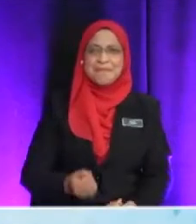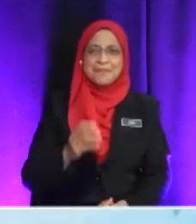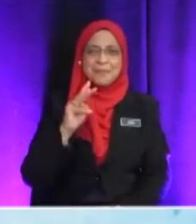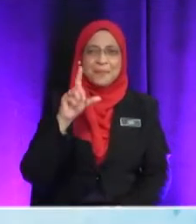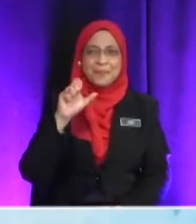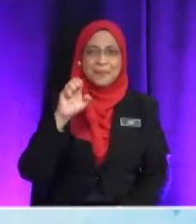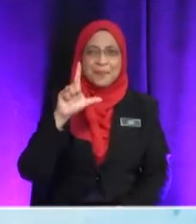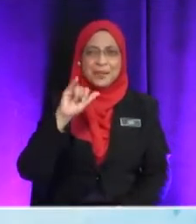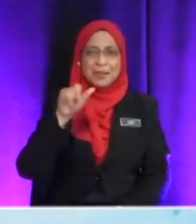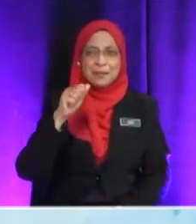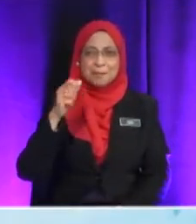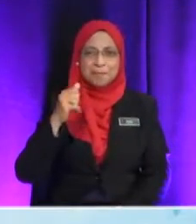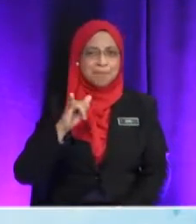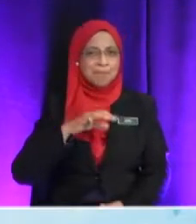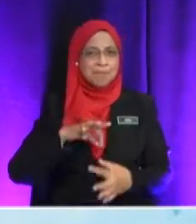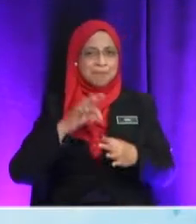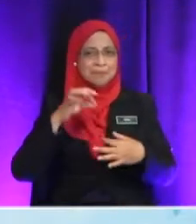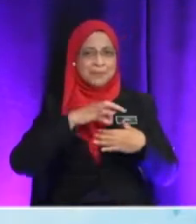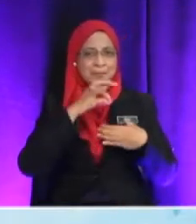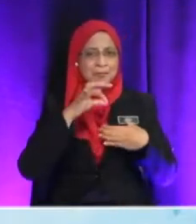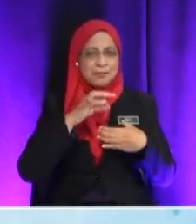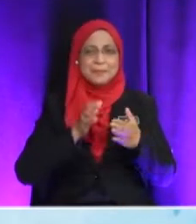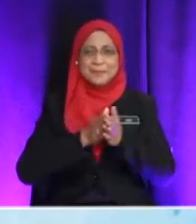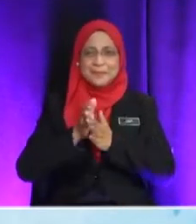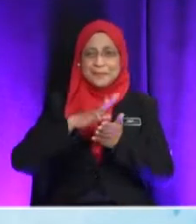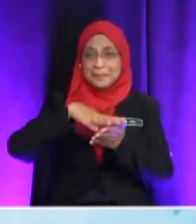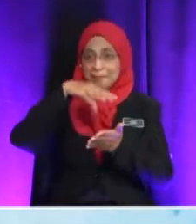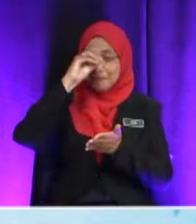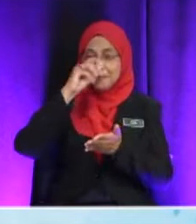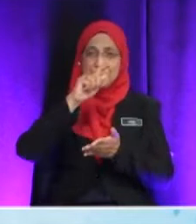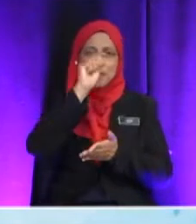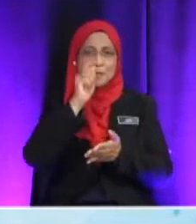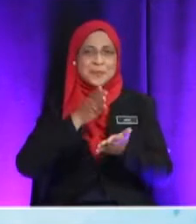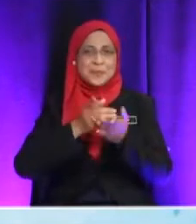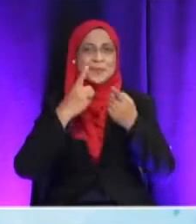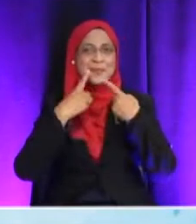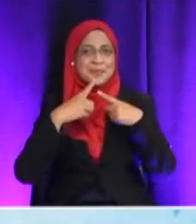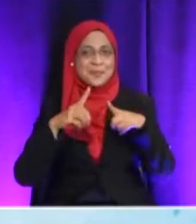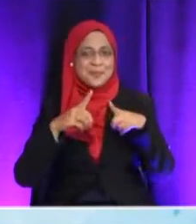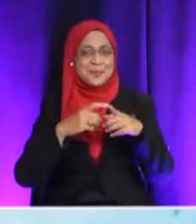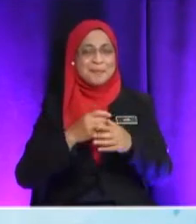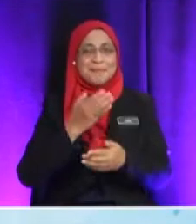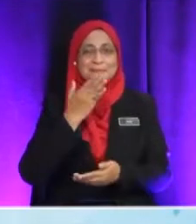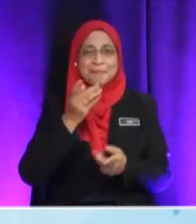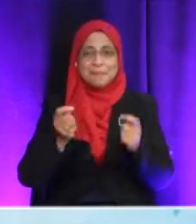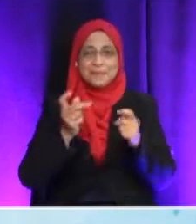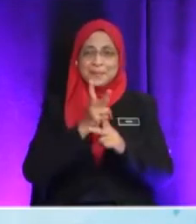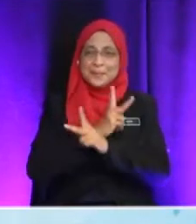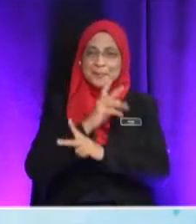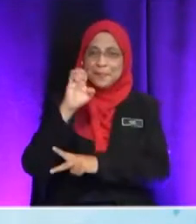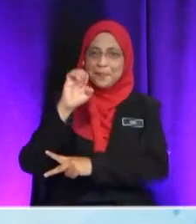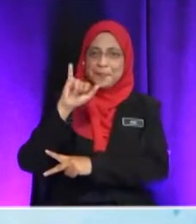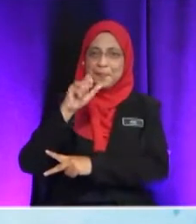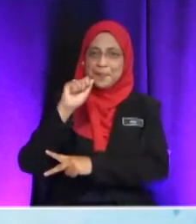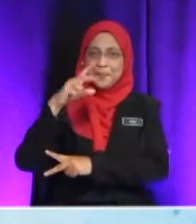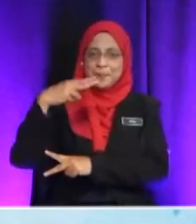sebelum pulang haji Sebelum kita belajar dalam kelas Eliza Oke